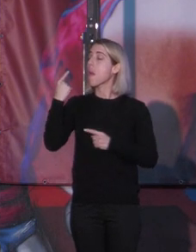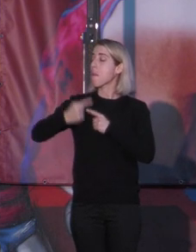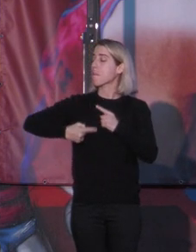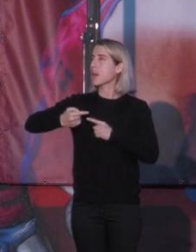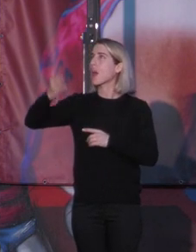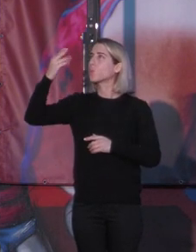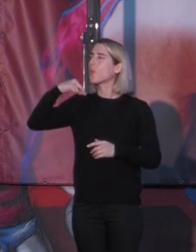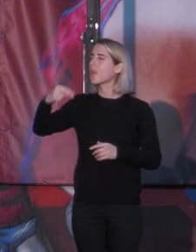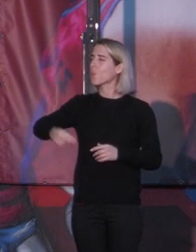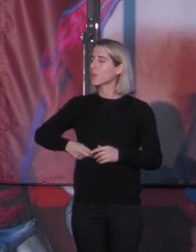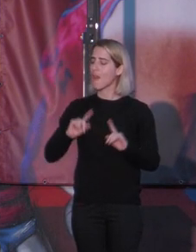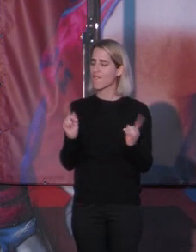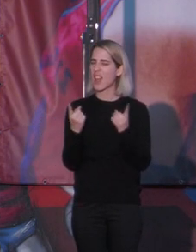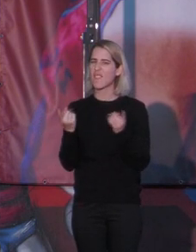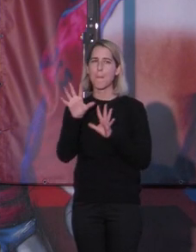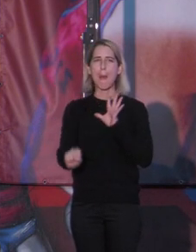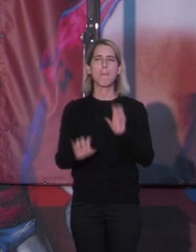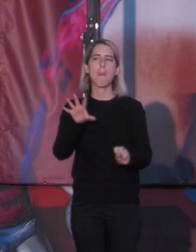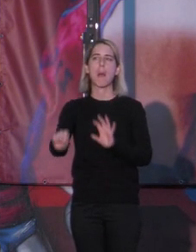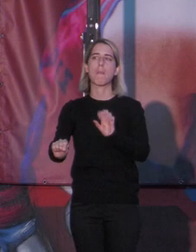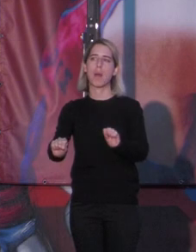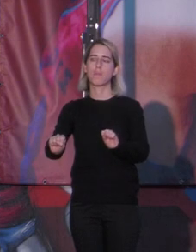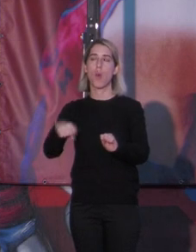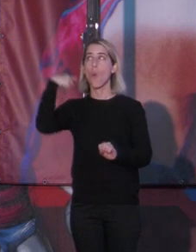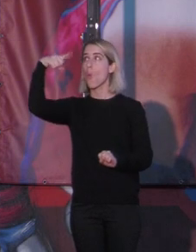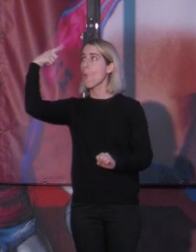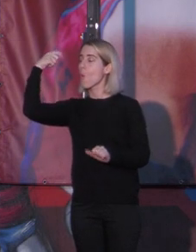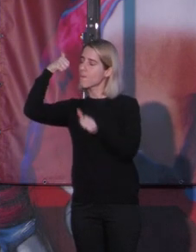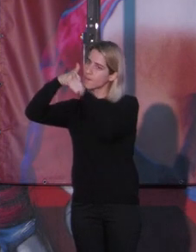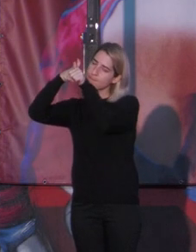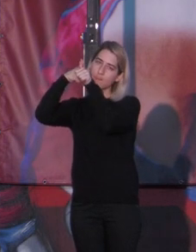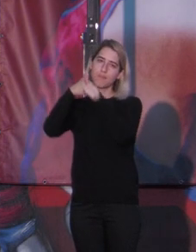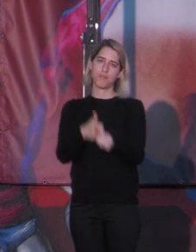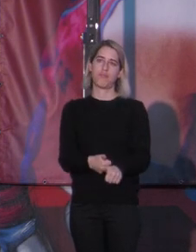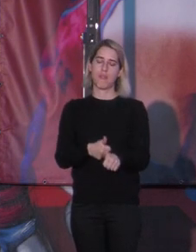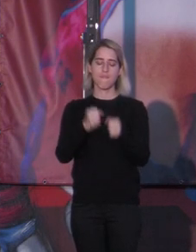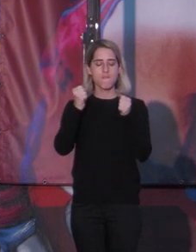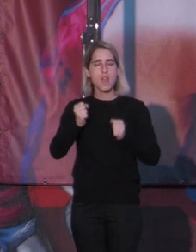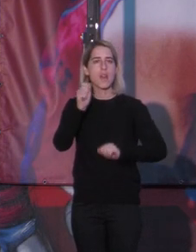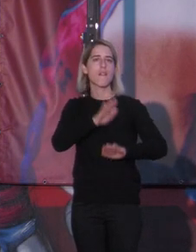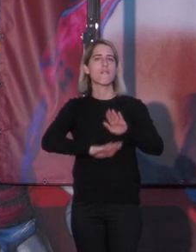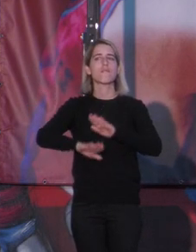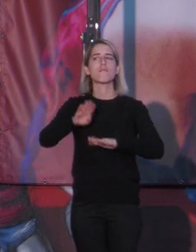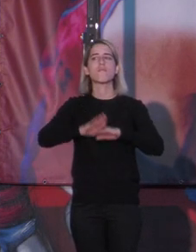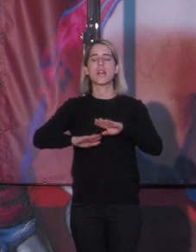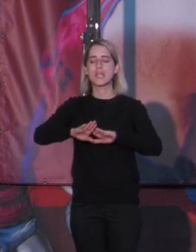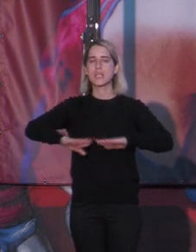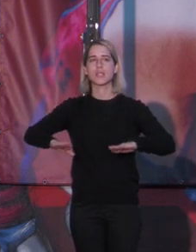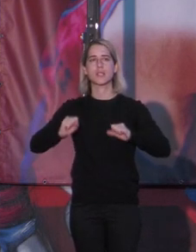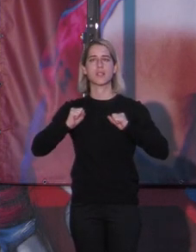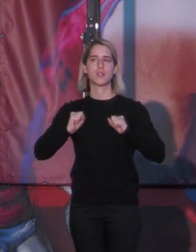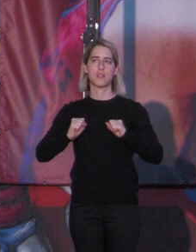αρχές άρπαξαν τις ευκαιρίες, υπηρέτησαν το δικό τους όραμα, θεμελίωσαν σταθερές βάσεις για να φτάσουμε στο